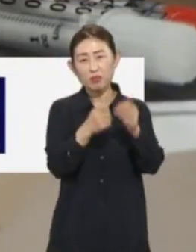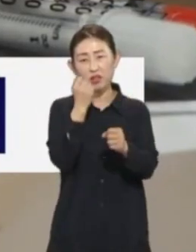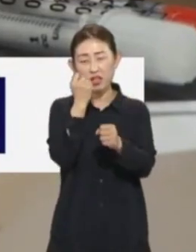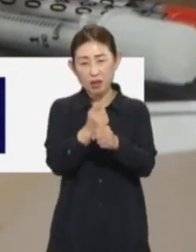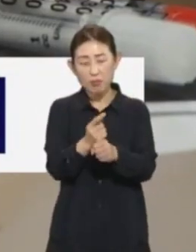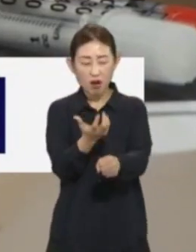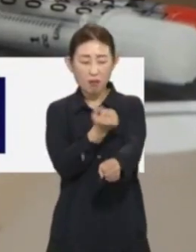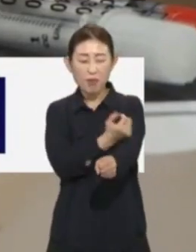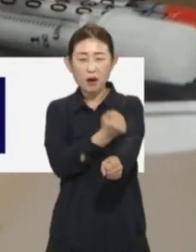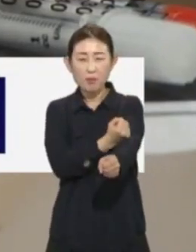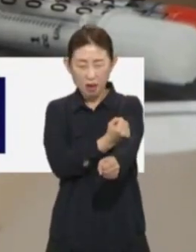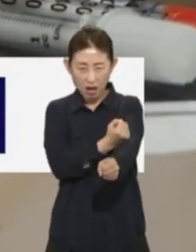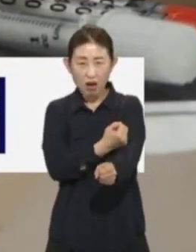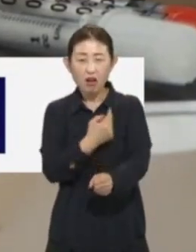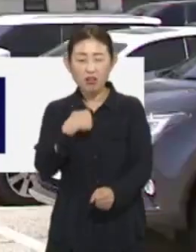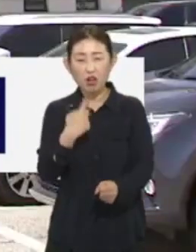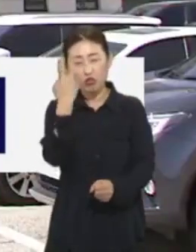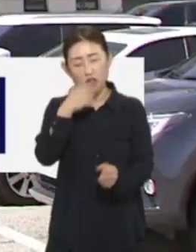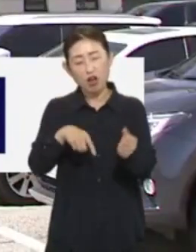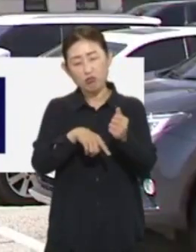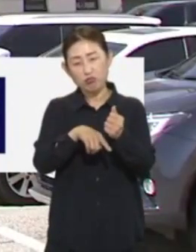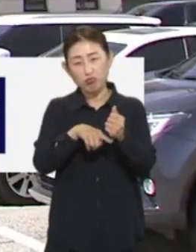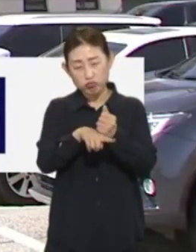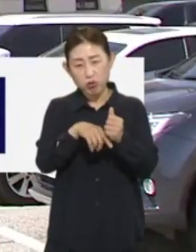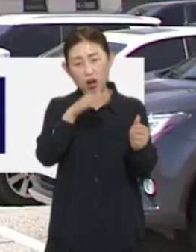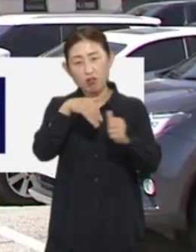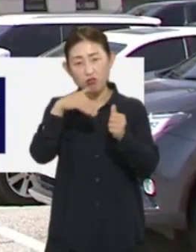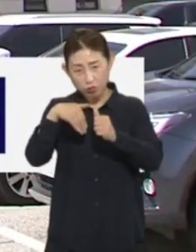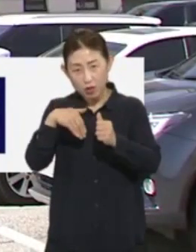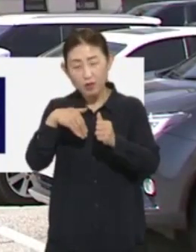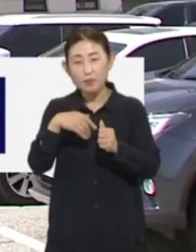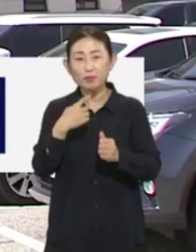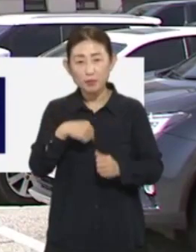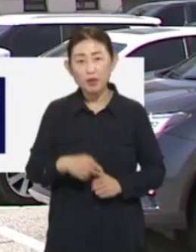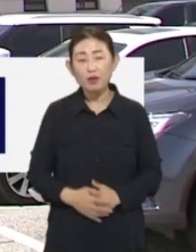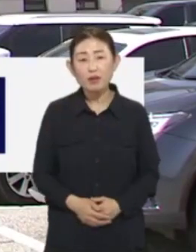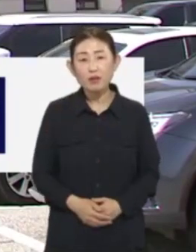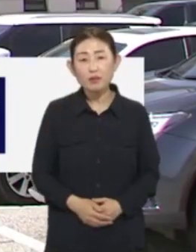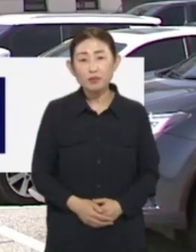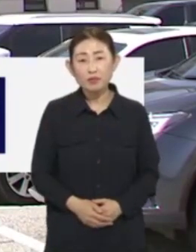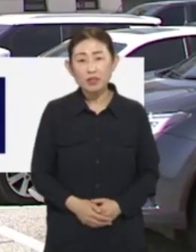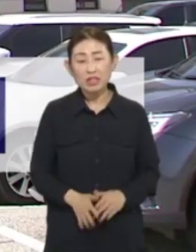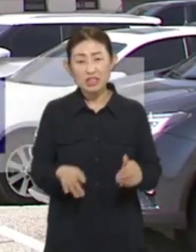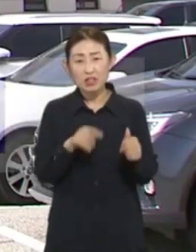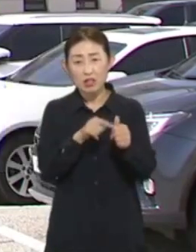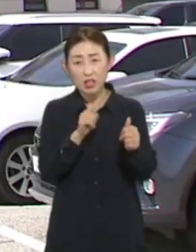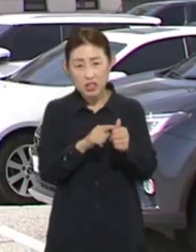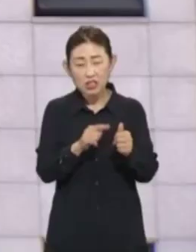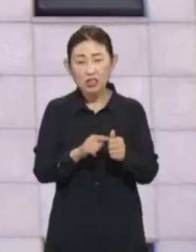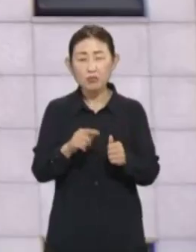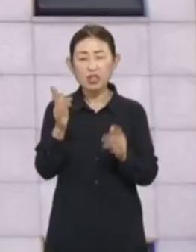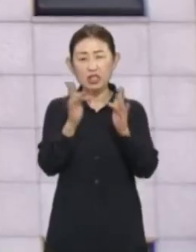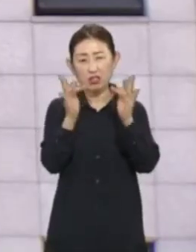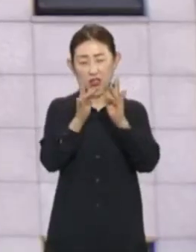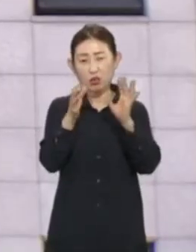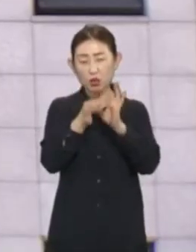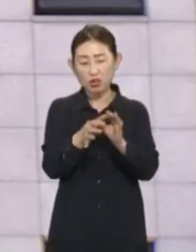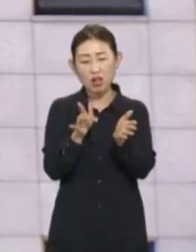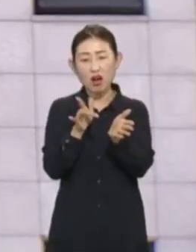마약 투약 혐의로 불구속 수사 중에 또다시 범행을 저지른 것으로 확인됐습니다. 경찰은 A씨가 텔레그램을